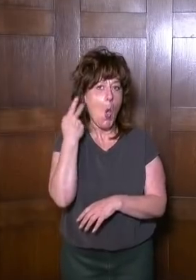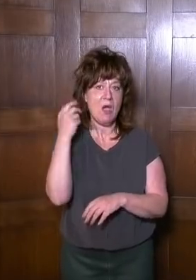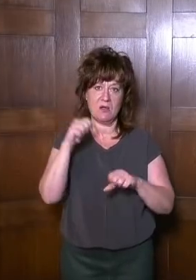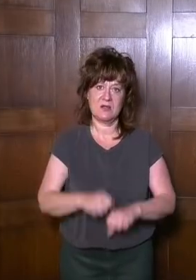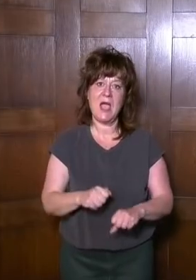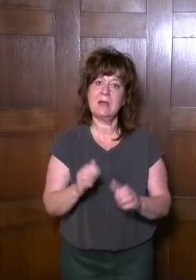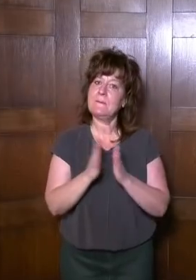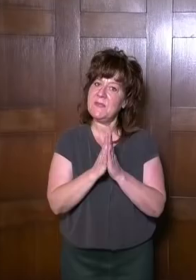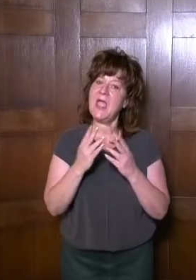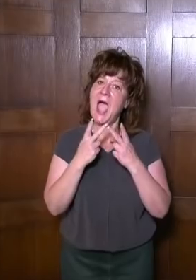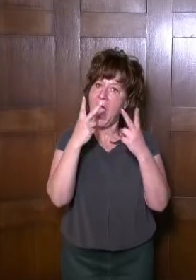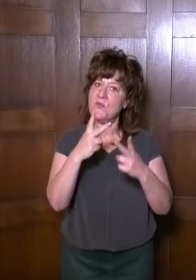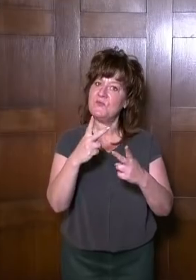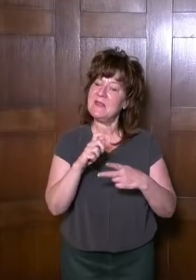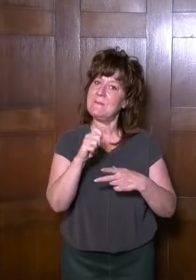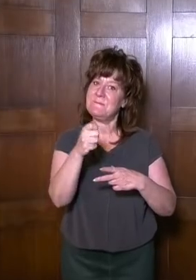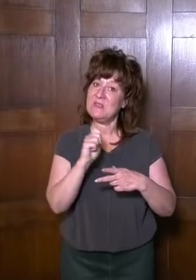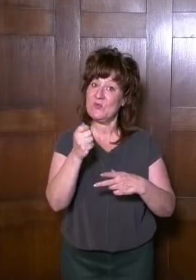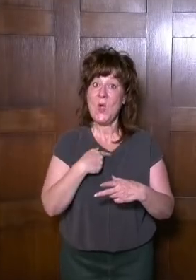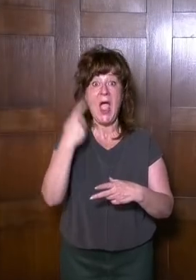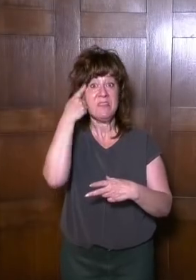Sie darauf, dass Sie das Mikrofon einschalten. Ich dachte, Sie steuern.